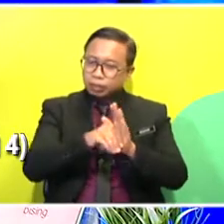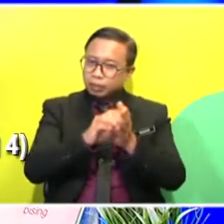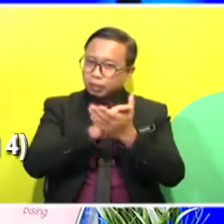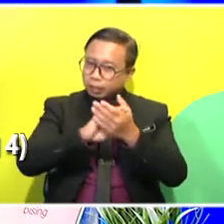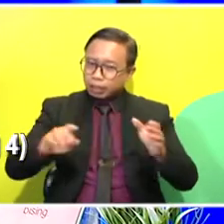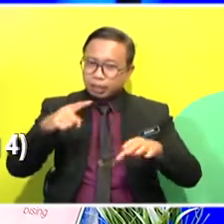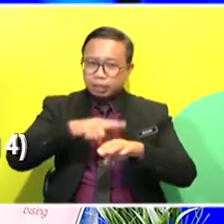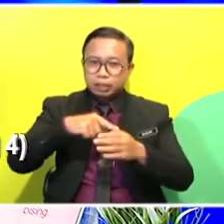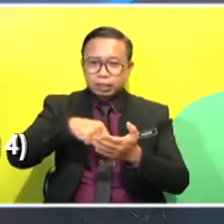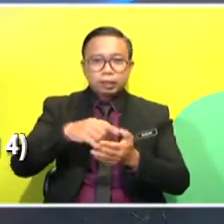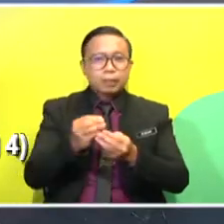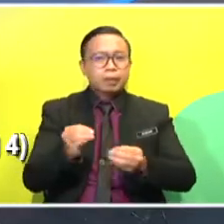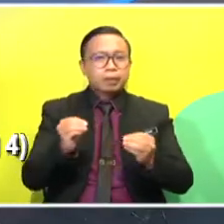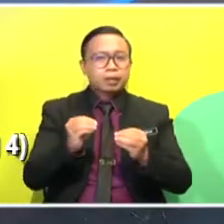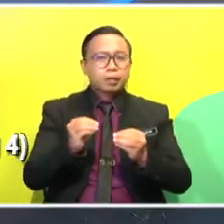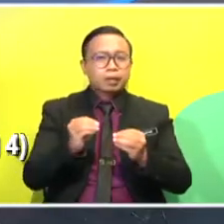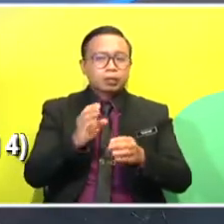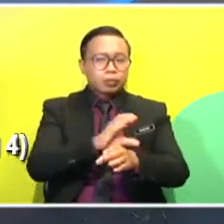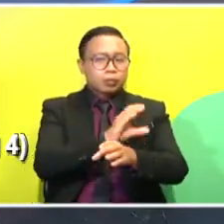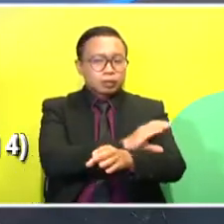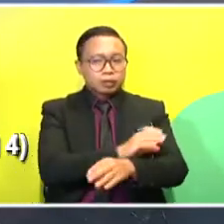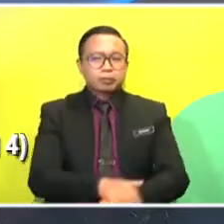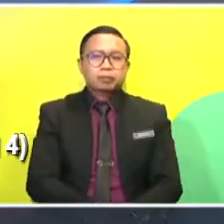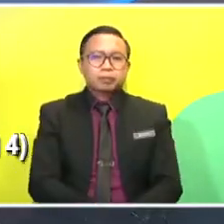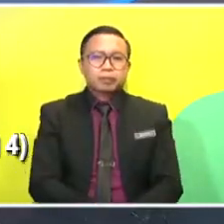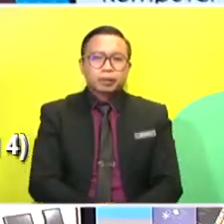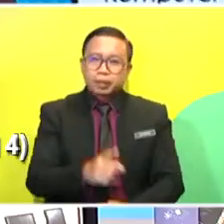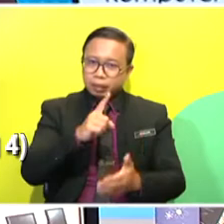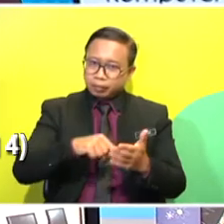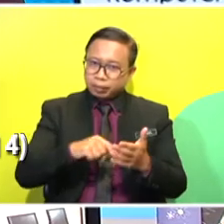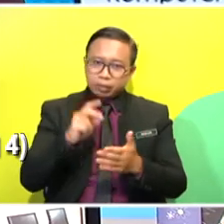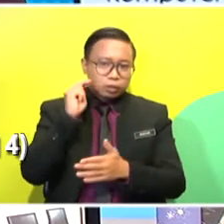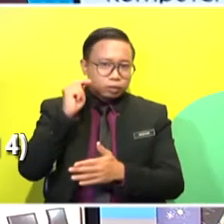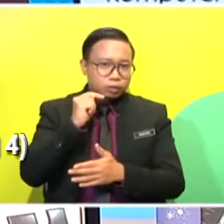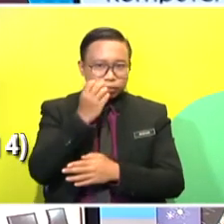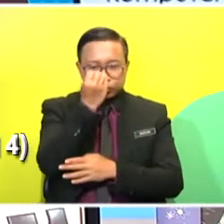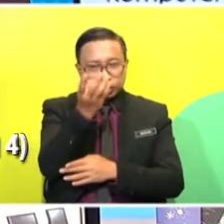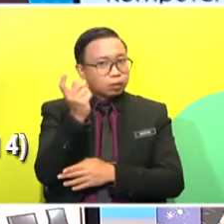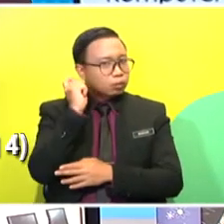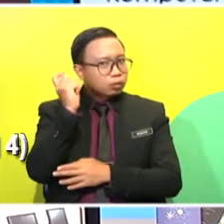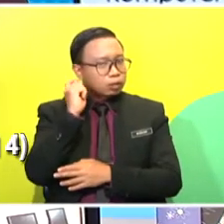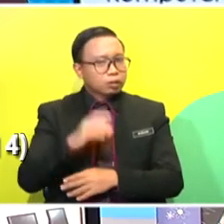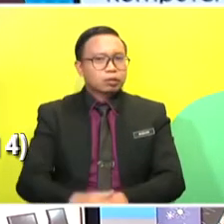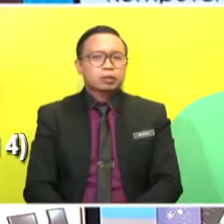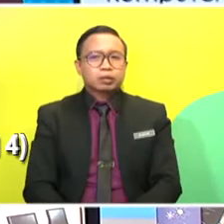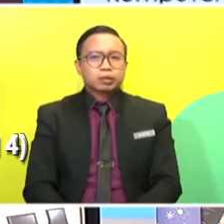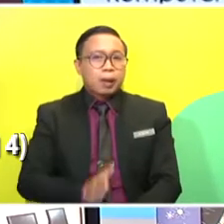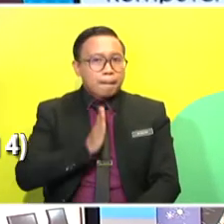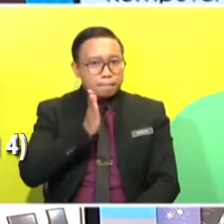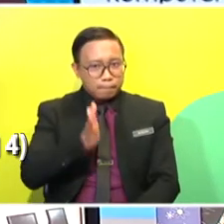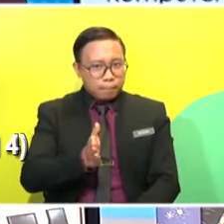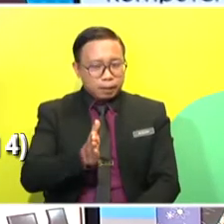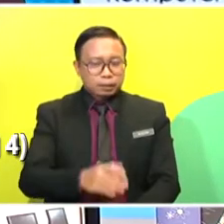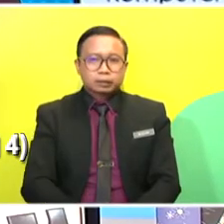komputer. Betul. Baik. Daripada apa yang Nisa katakan tadi, ya. Cikgu rasa sangat bangga dan teruja